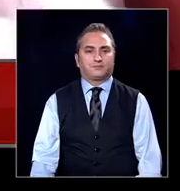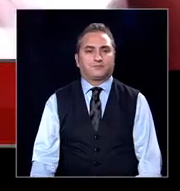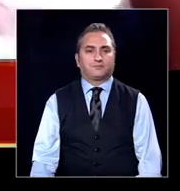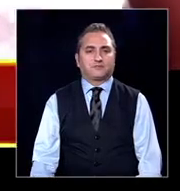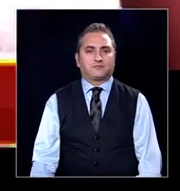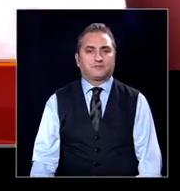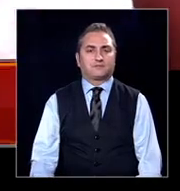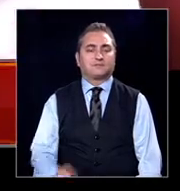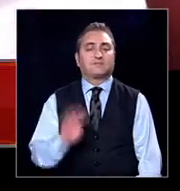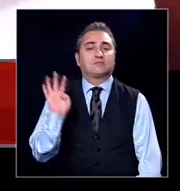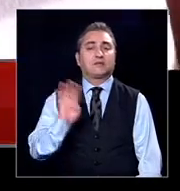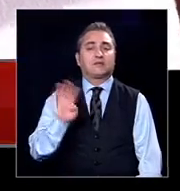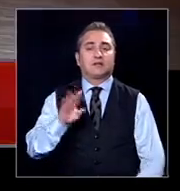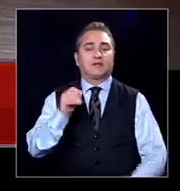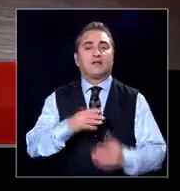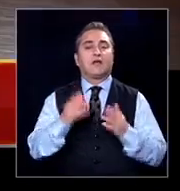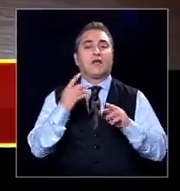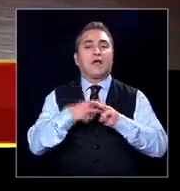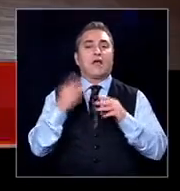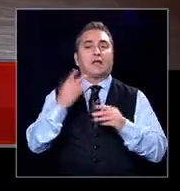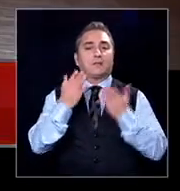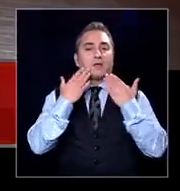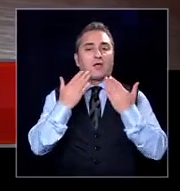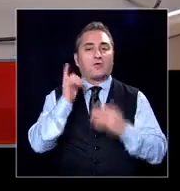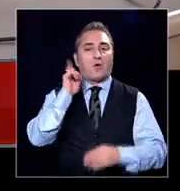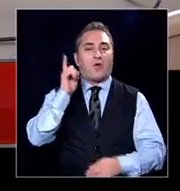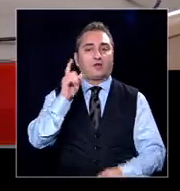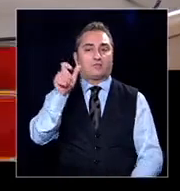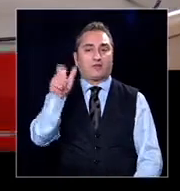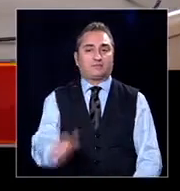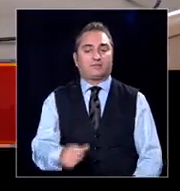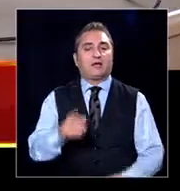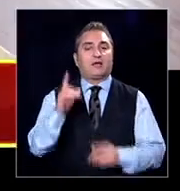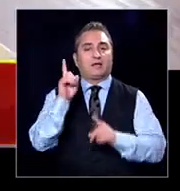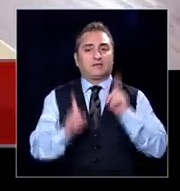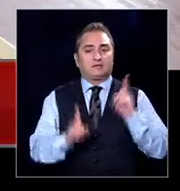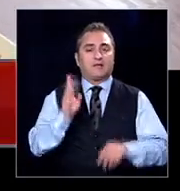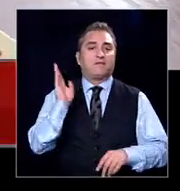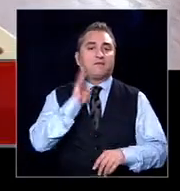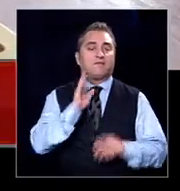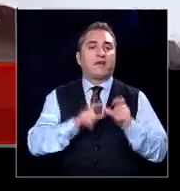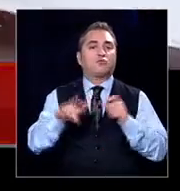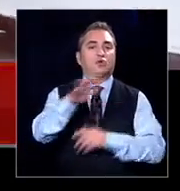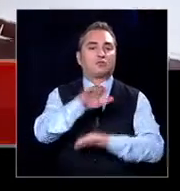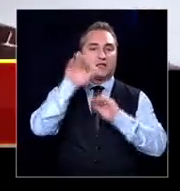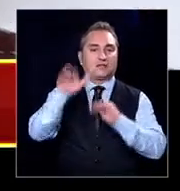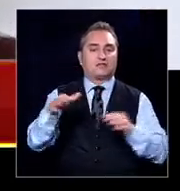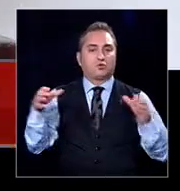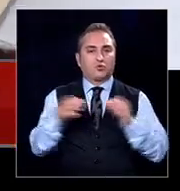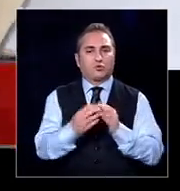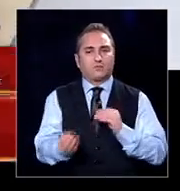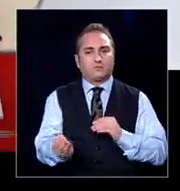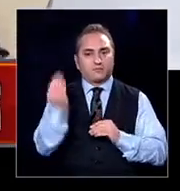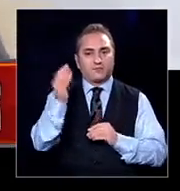parçasıyız. Kırklareli'de edebiyat öğretmenliği yapıyordu. İnternette Vefa sosyal destek gruplarının çalışmalarına